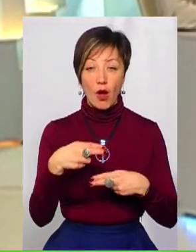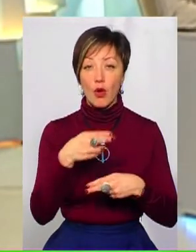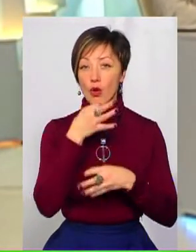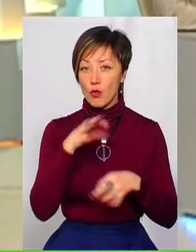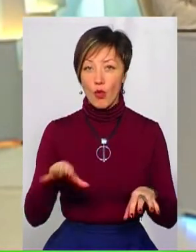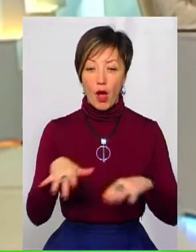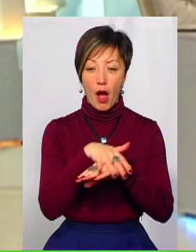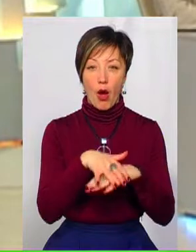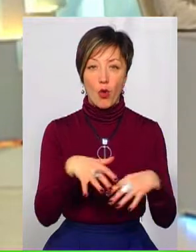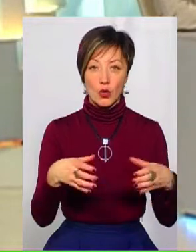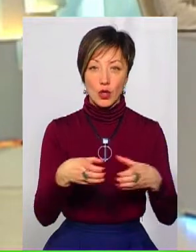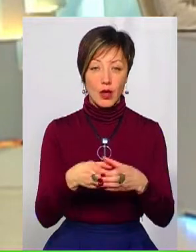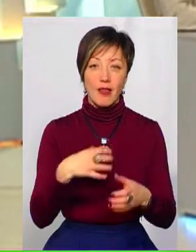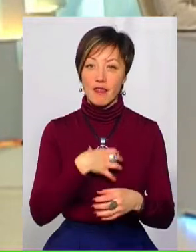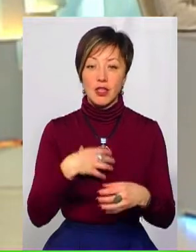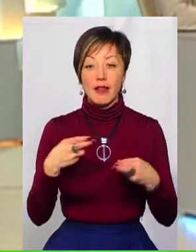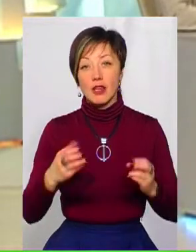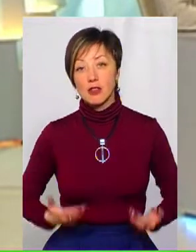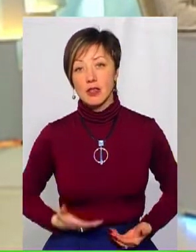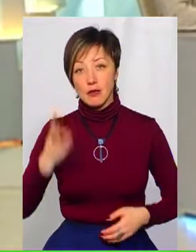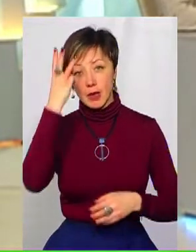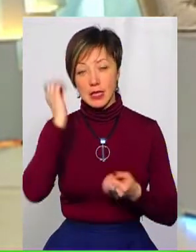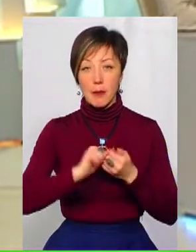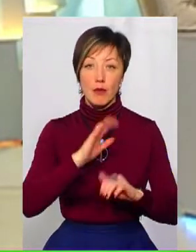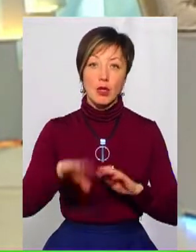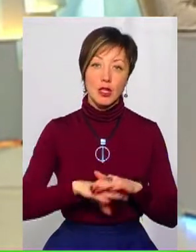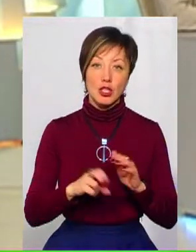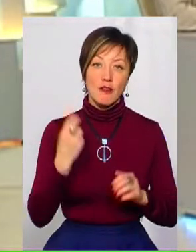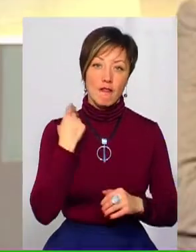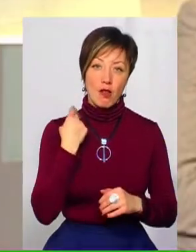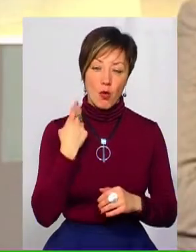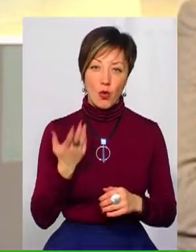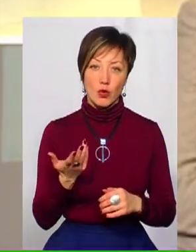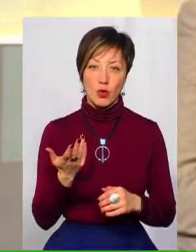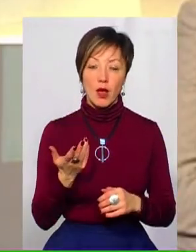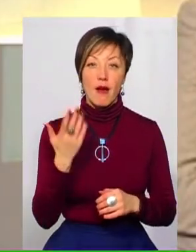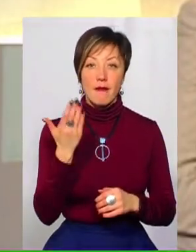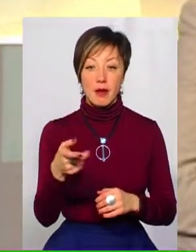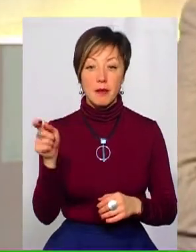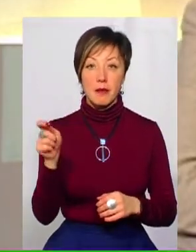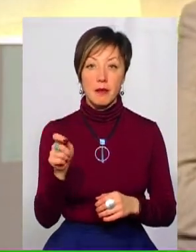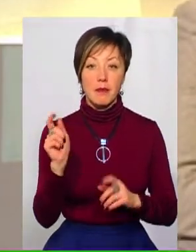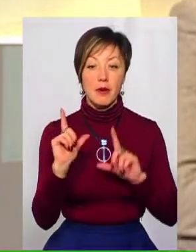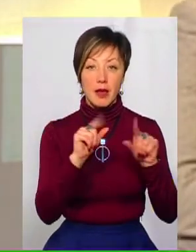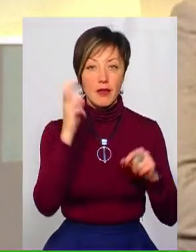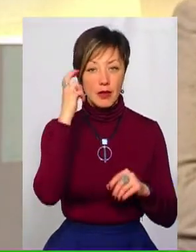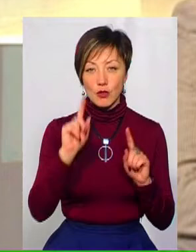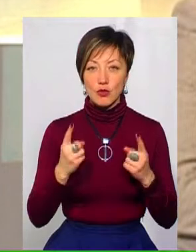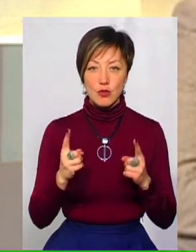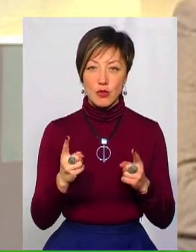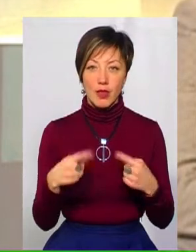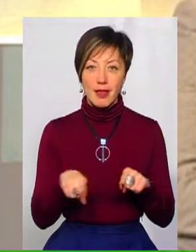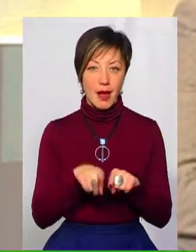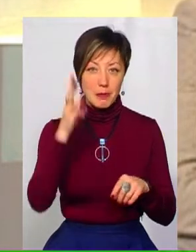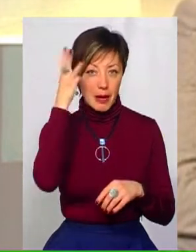любої аудиторії, і неважливо, де ти живеш – в Хмельницьку, Кам'янці-Подільському чи в Лондоні. Але ви приїхали в Києві. Чому не можна, що не так